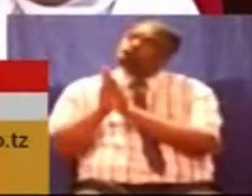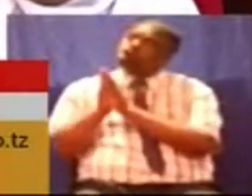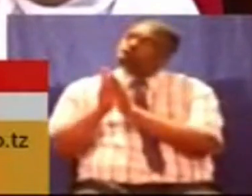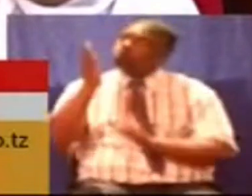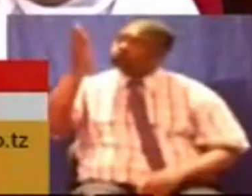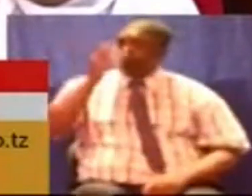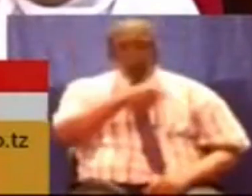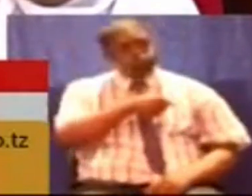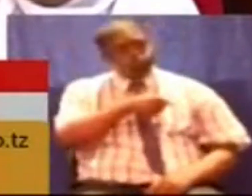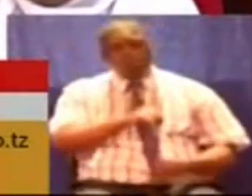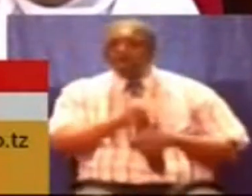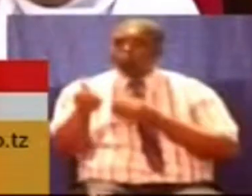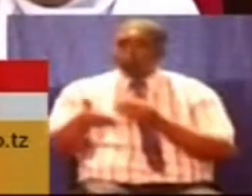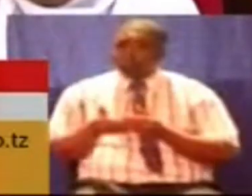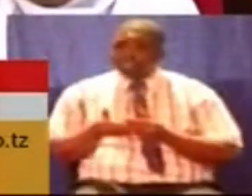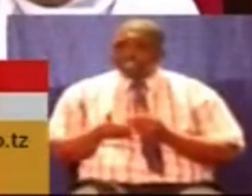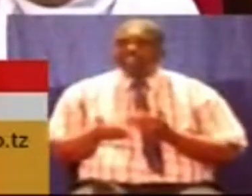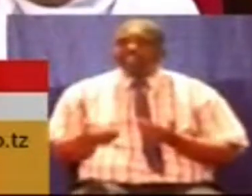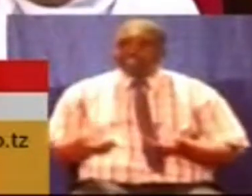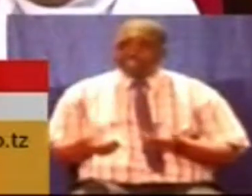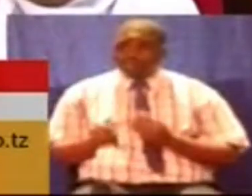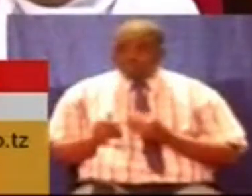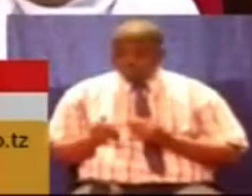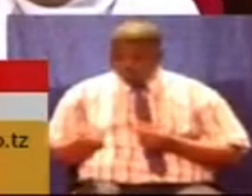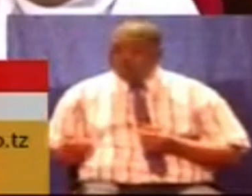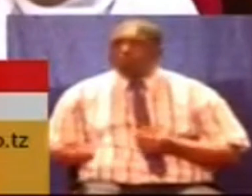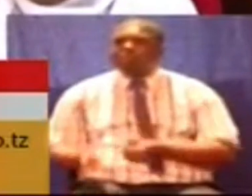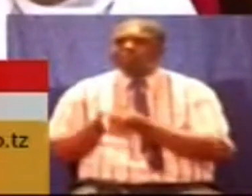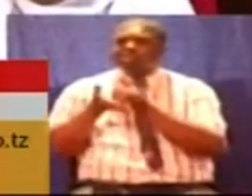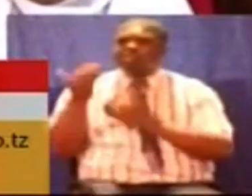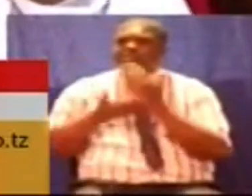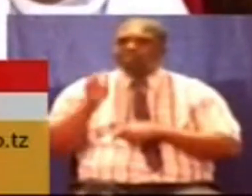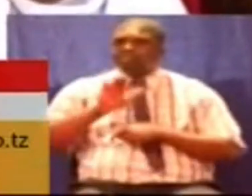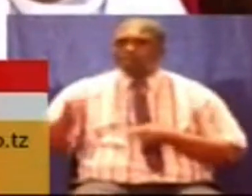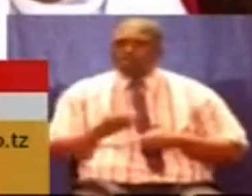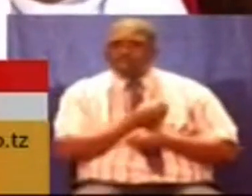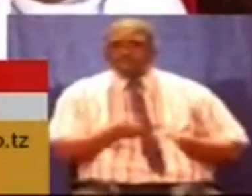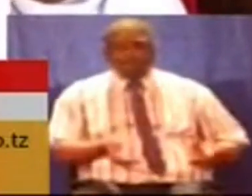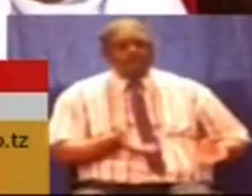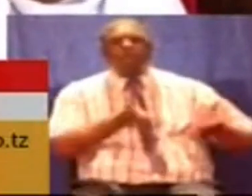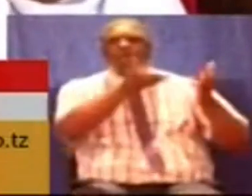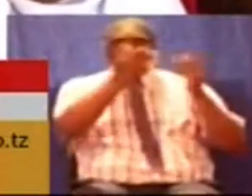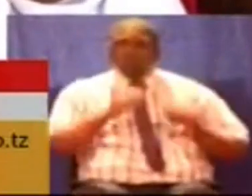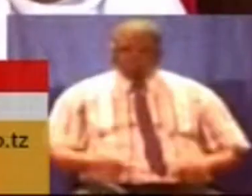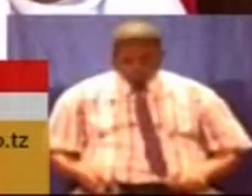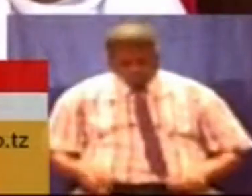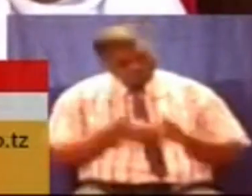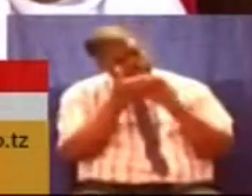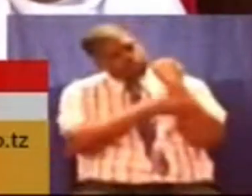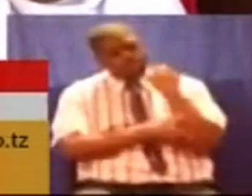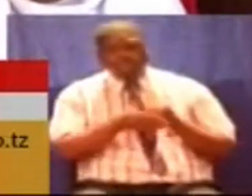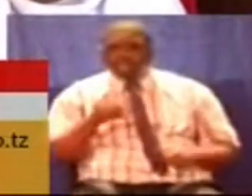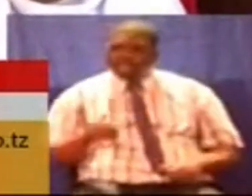warudi wapate uzalendo wa nchi yao, iwe nchi yao iweze kupata tuzidi kufai kunemeka, tuwasamee kwa kila jambo